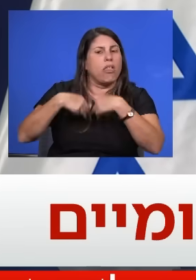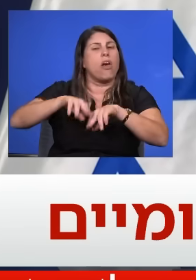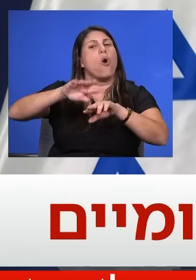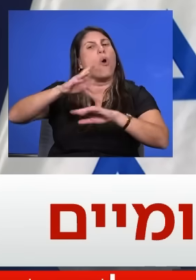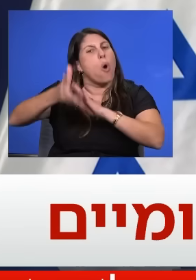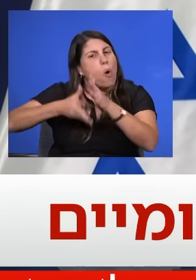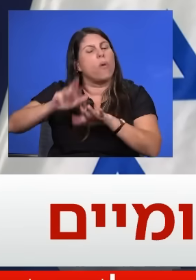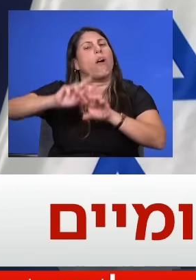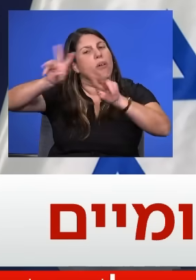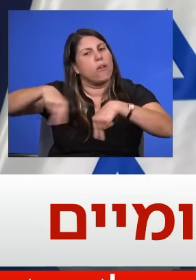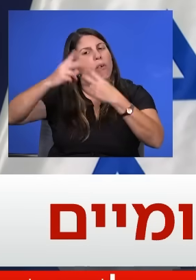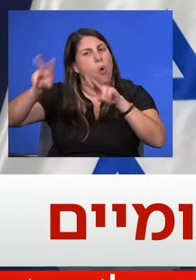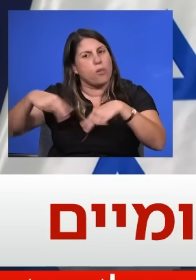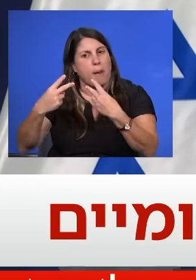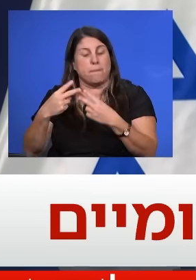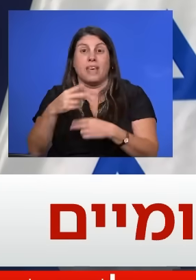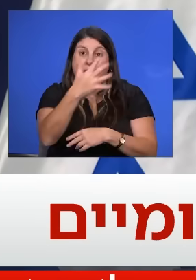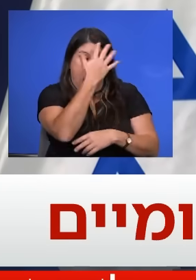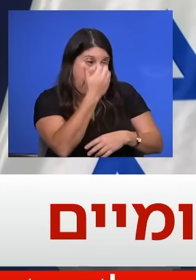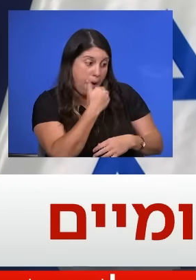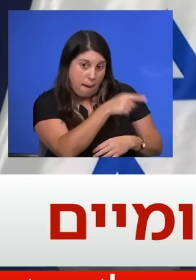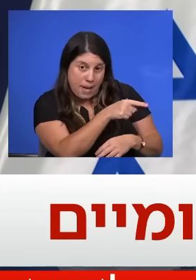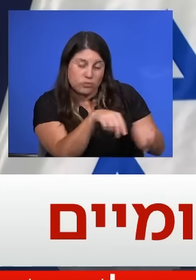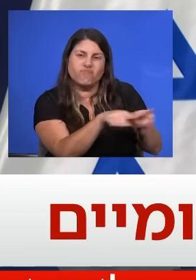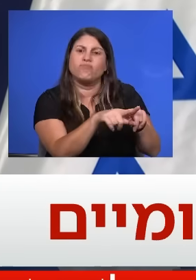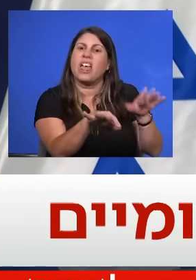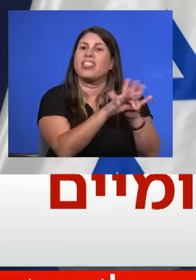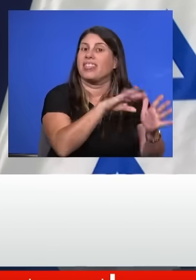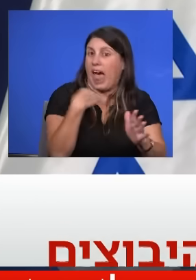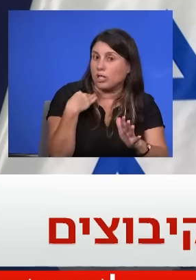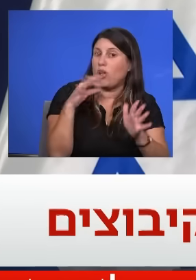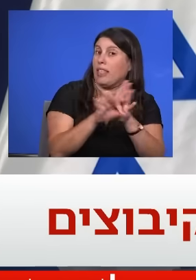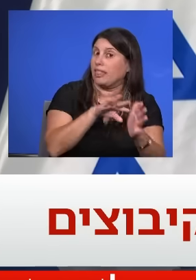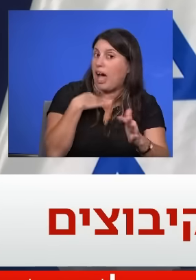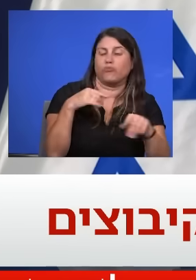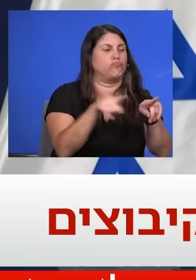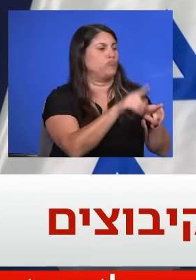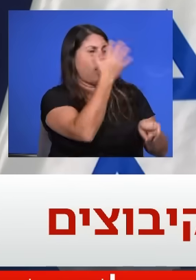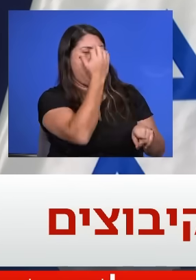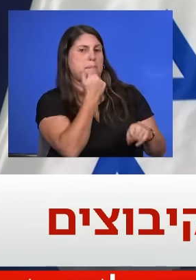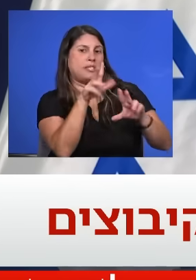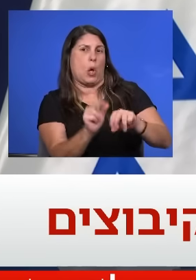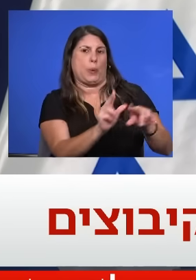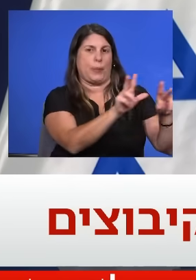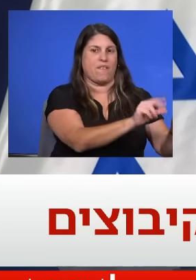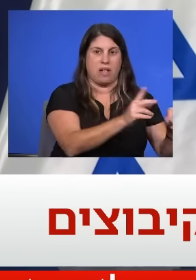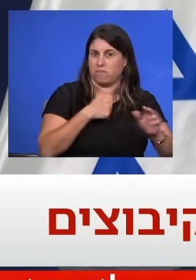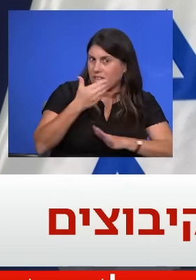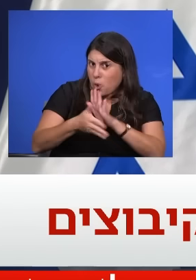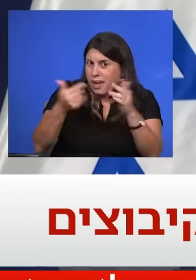2014. חמאס זה דאעש, ודאעש זה חמאס. אני אומר להם שהמלחמה שלנו